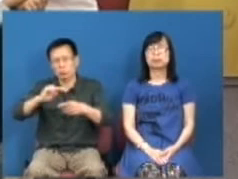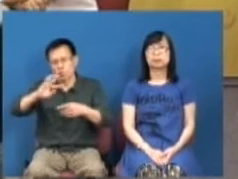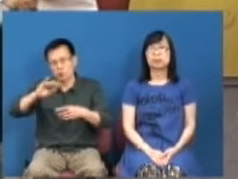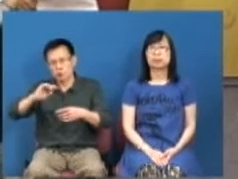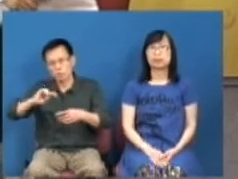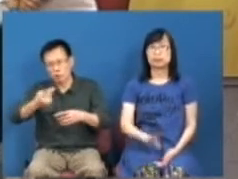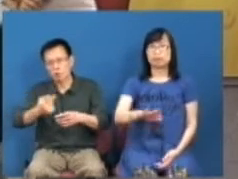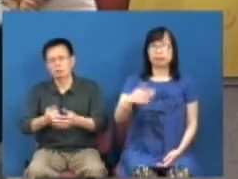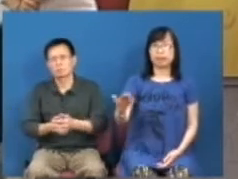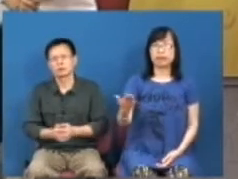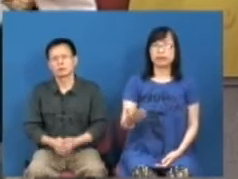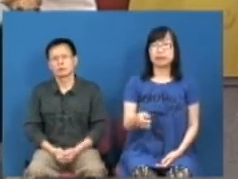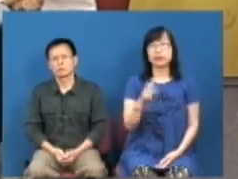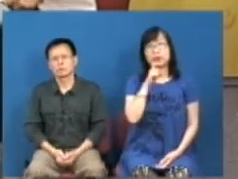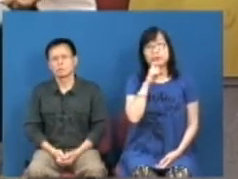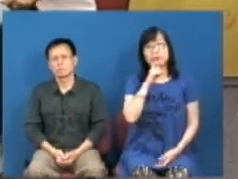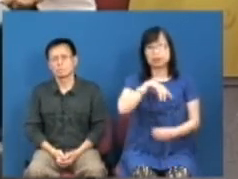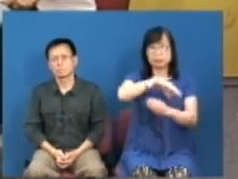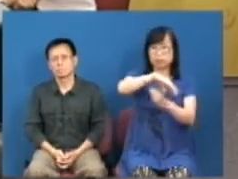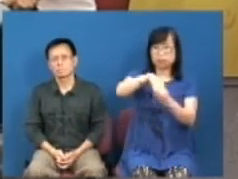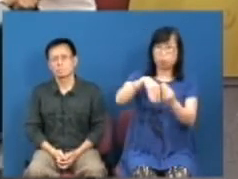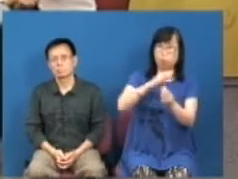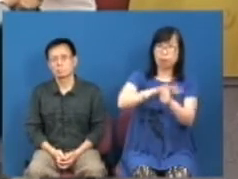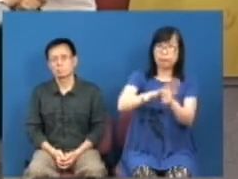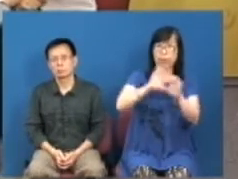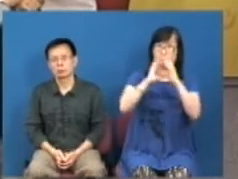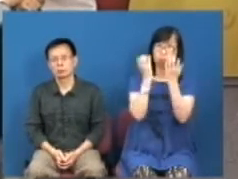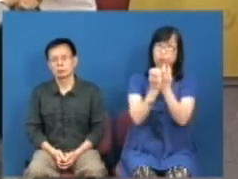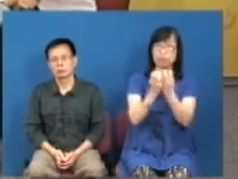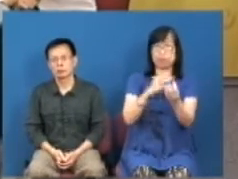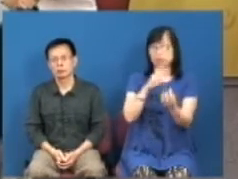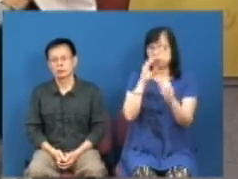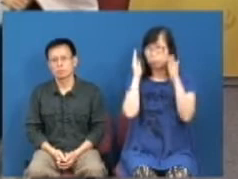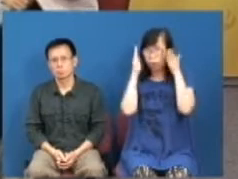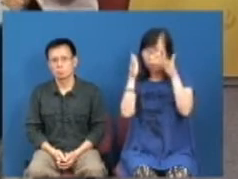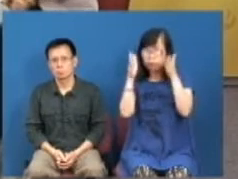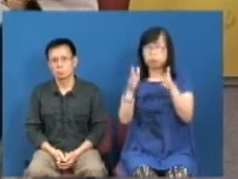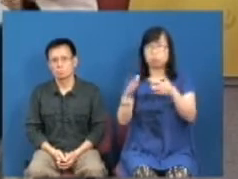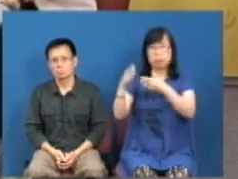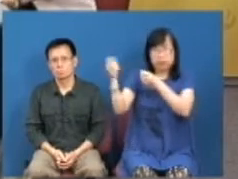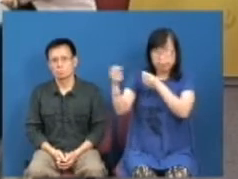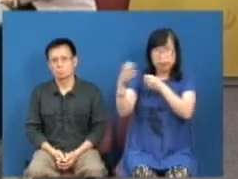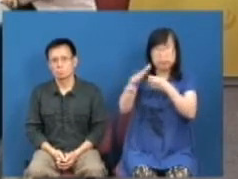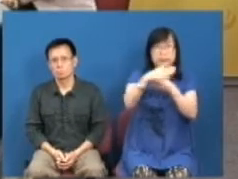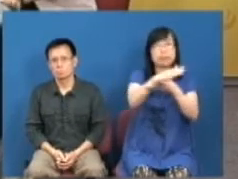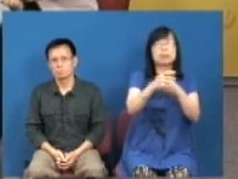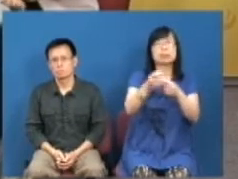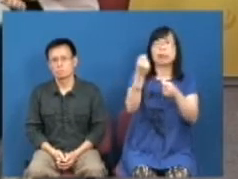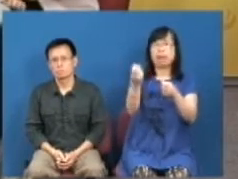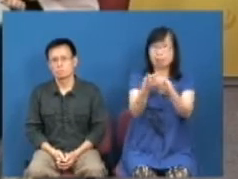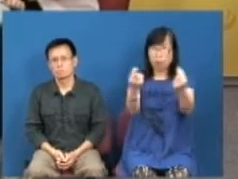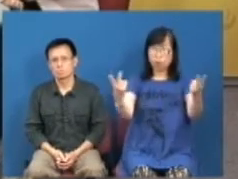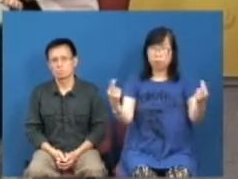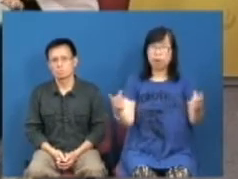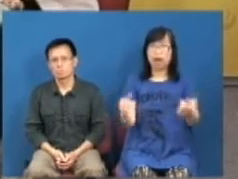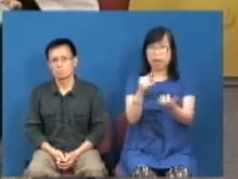冇問題。 但係我知道有啲環保組織亦都即係會關注翻，即係周邊啲綠化或者其他啲